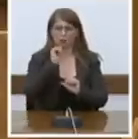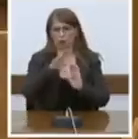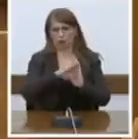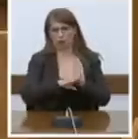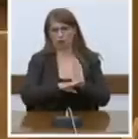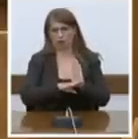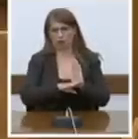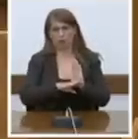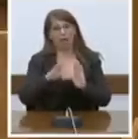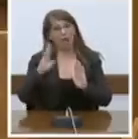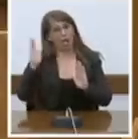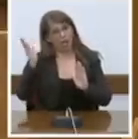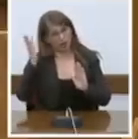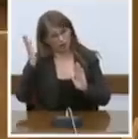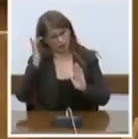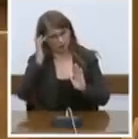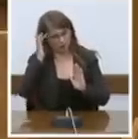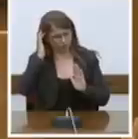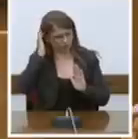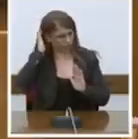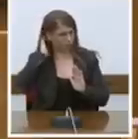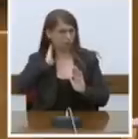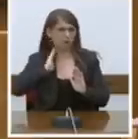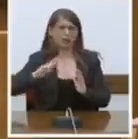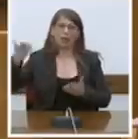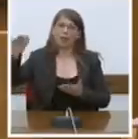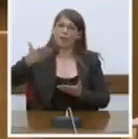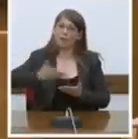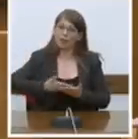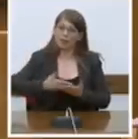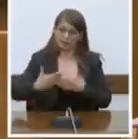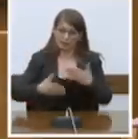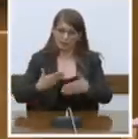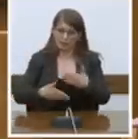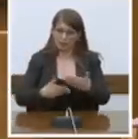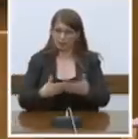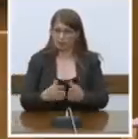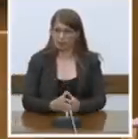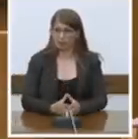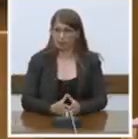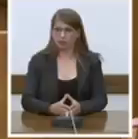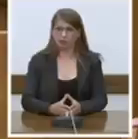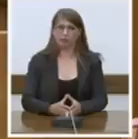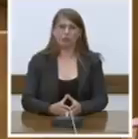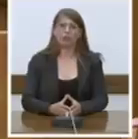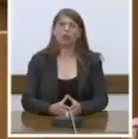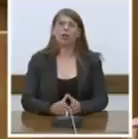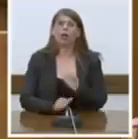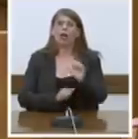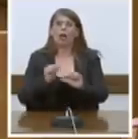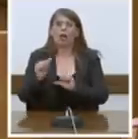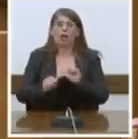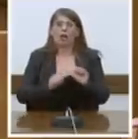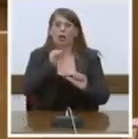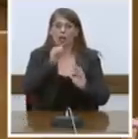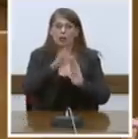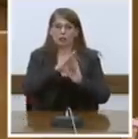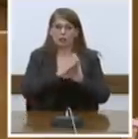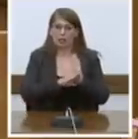Εάν όμως φέρετε διαδικασία αναθεώρησης του συντάγματος,